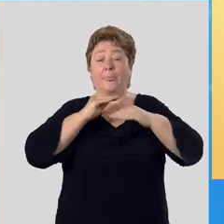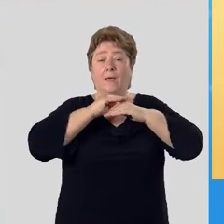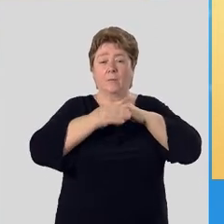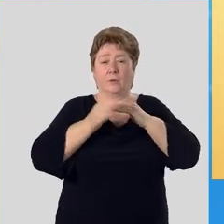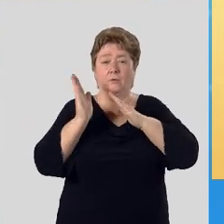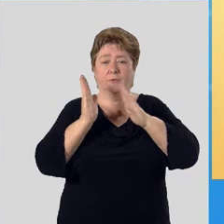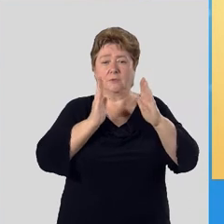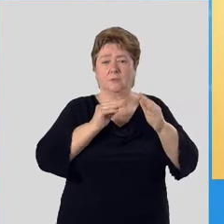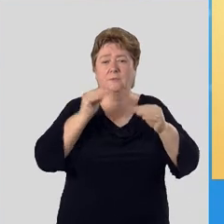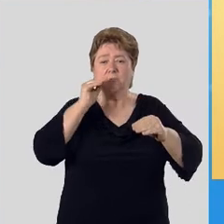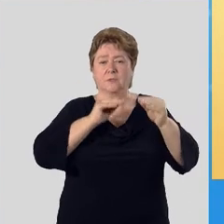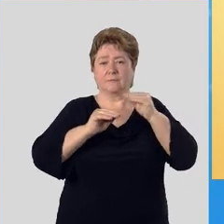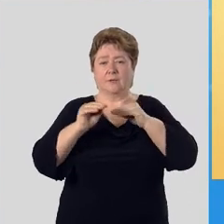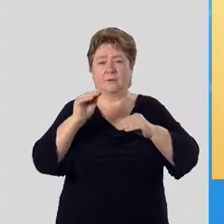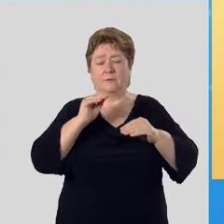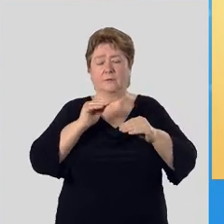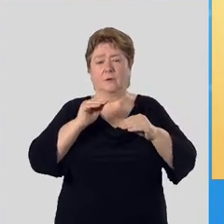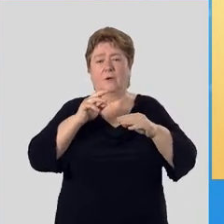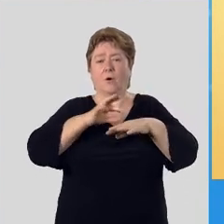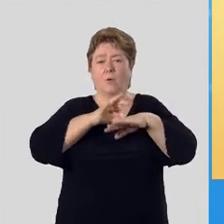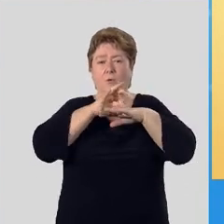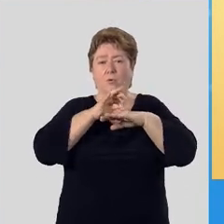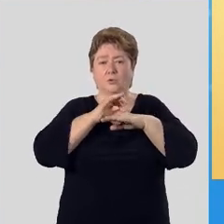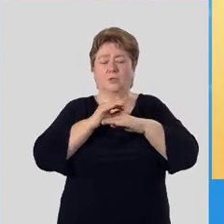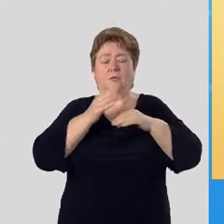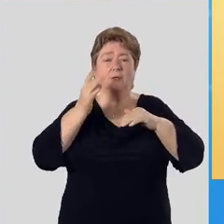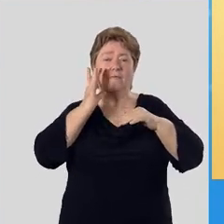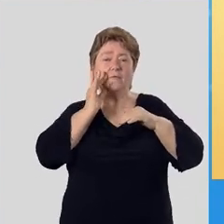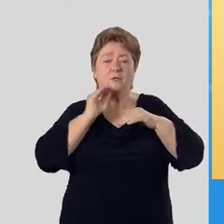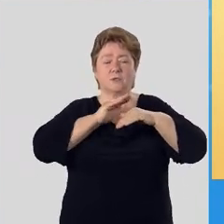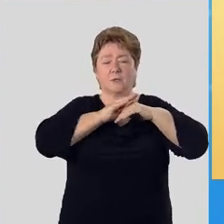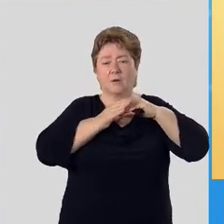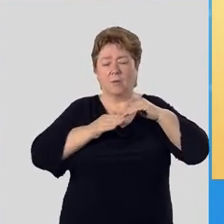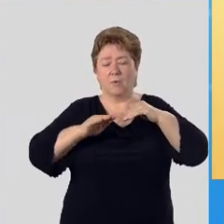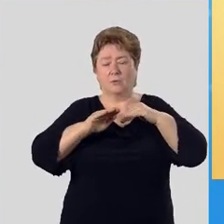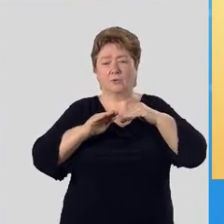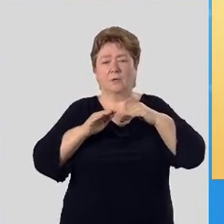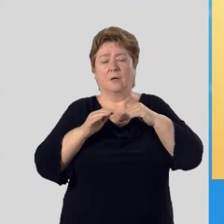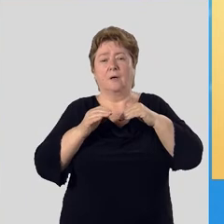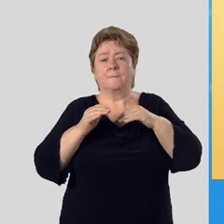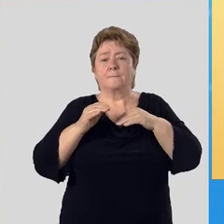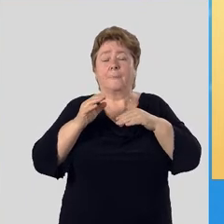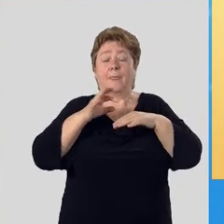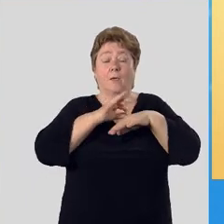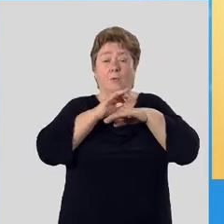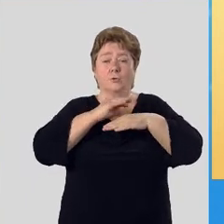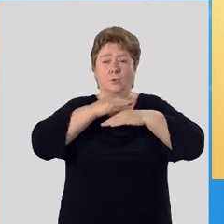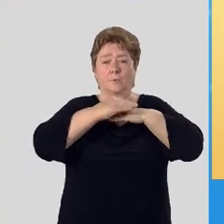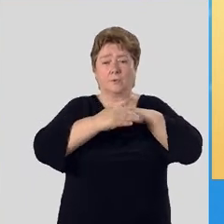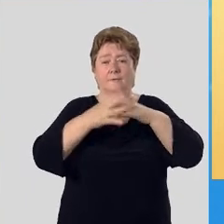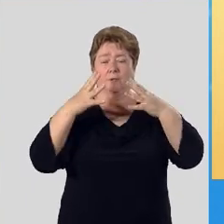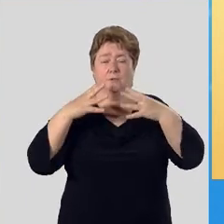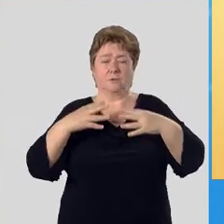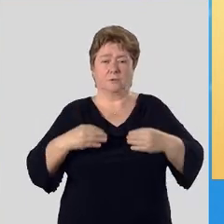Покровную систему составляет кожа и слизистые оболочки. Кожа покрывает